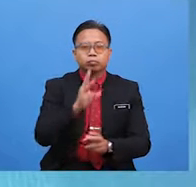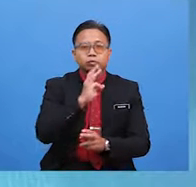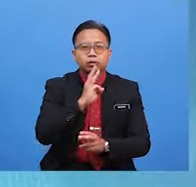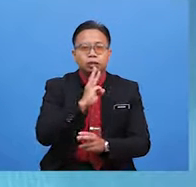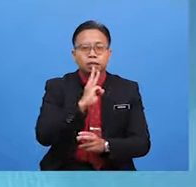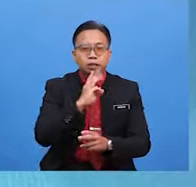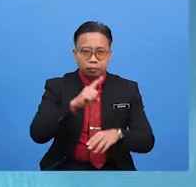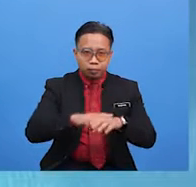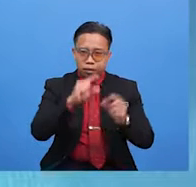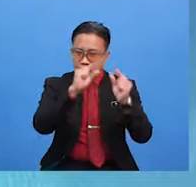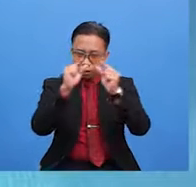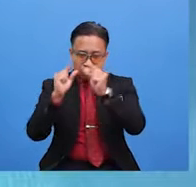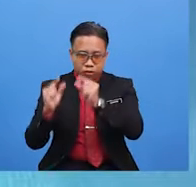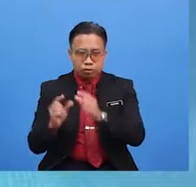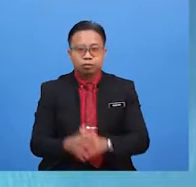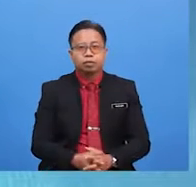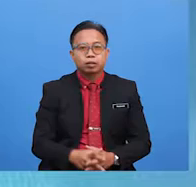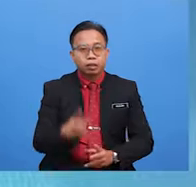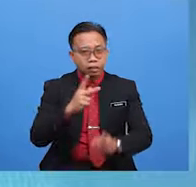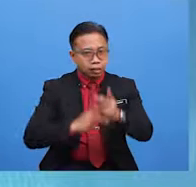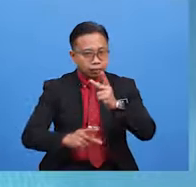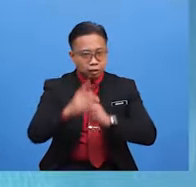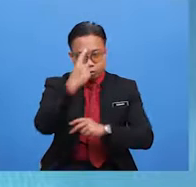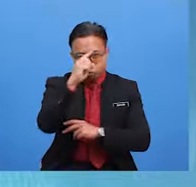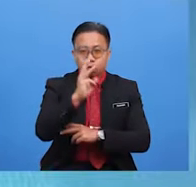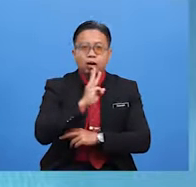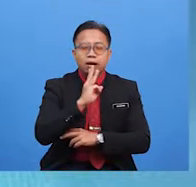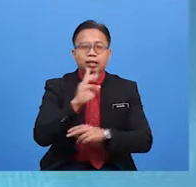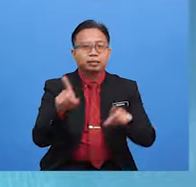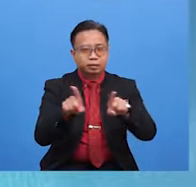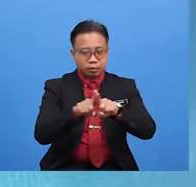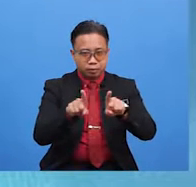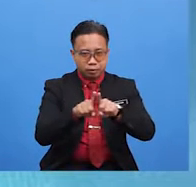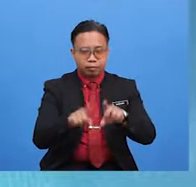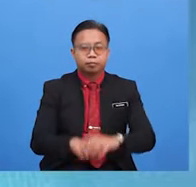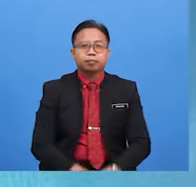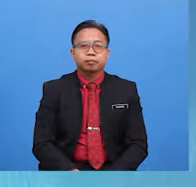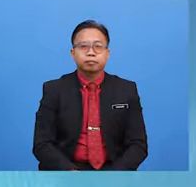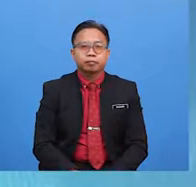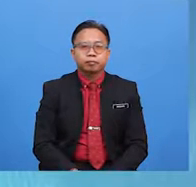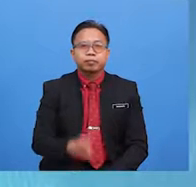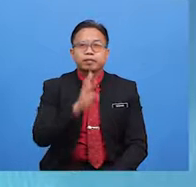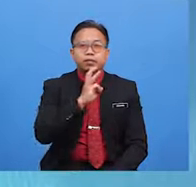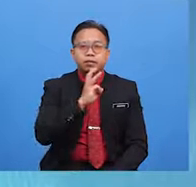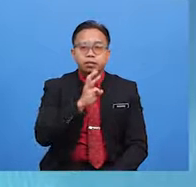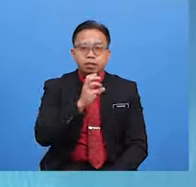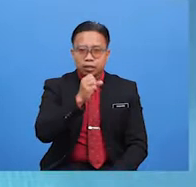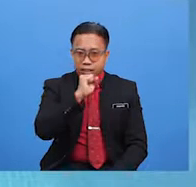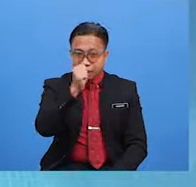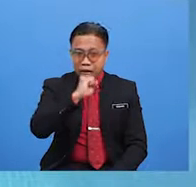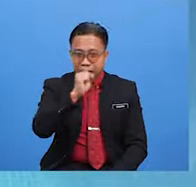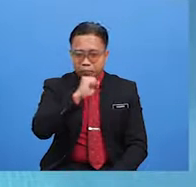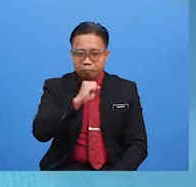gas. Komposisi kimia untuk air masih sama. Ais krim yang melebur juga